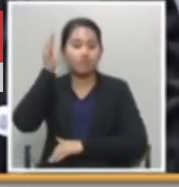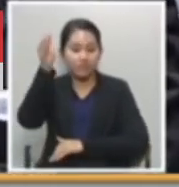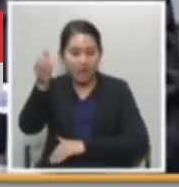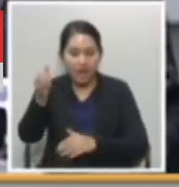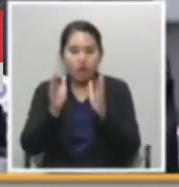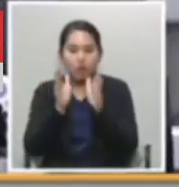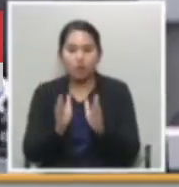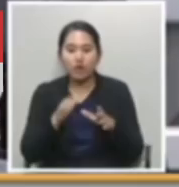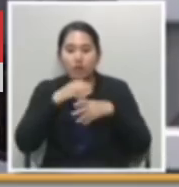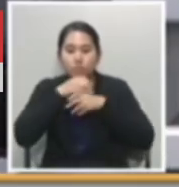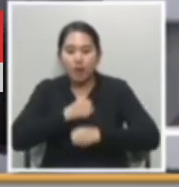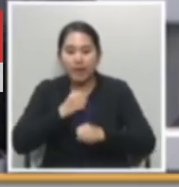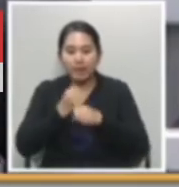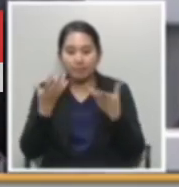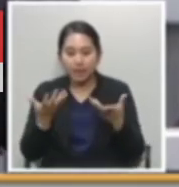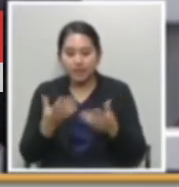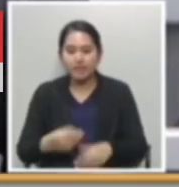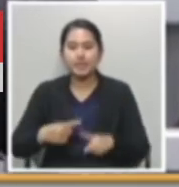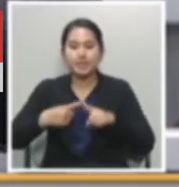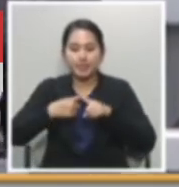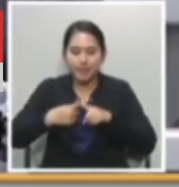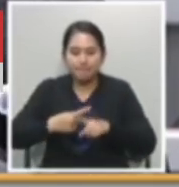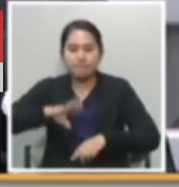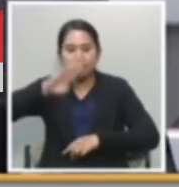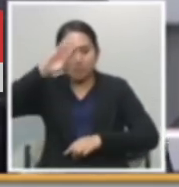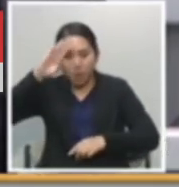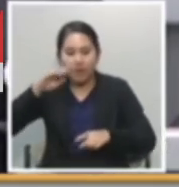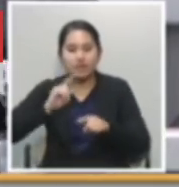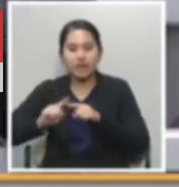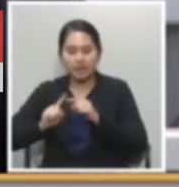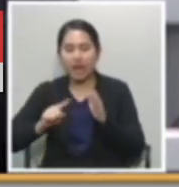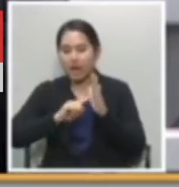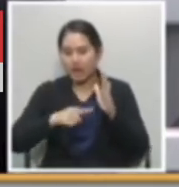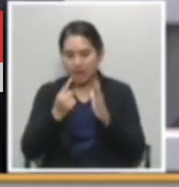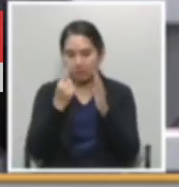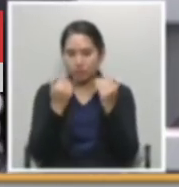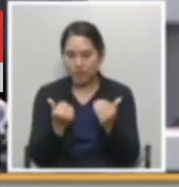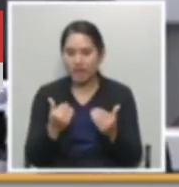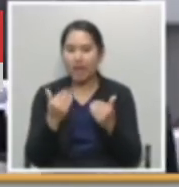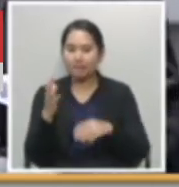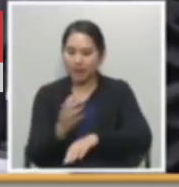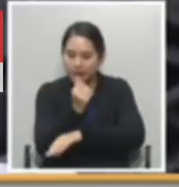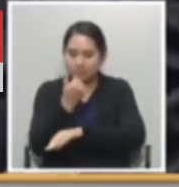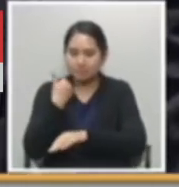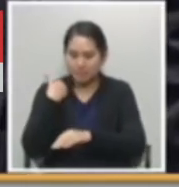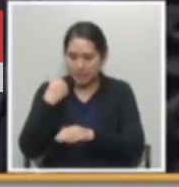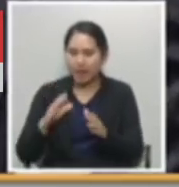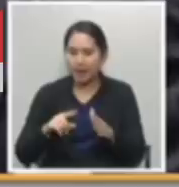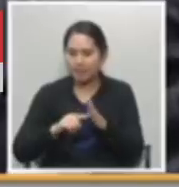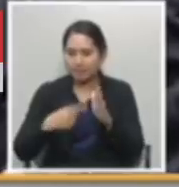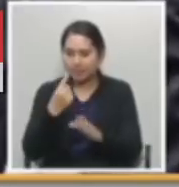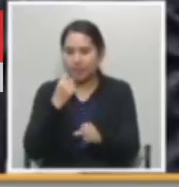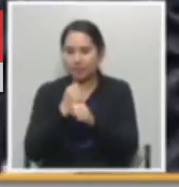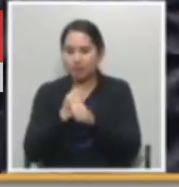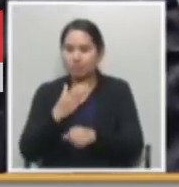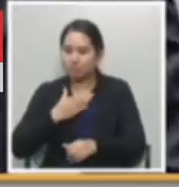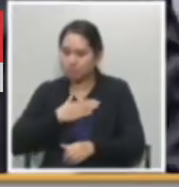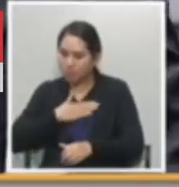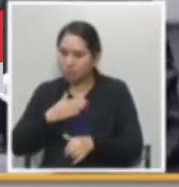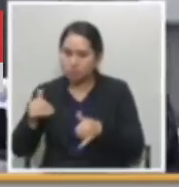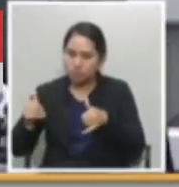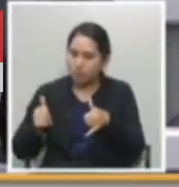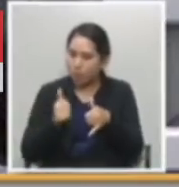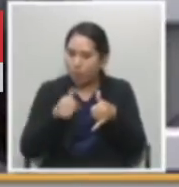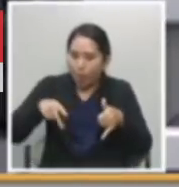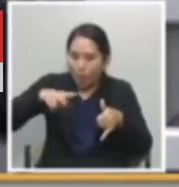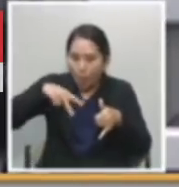ำยังไงมันจะเจ็บป่วยกันมากขึ้นท่านทำซะตอนนี้เถอะครับท่านมีอำนาจทำเลยสรัญวุฒิจะเป็นองครักษ์พิทักษ์ท่านเ